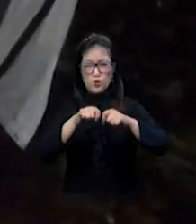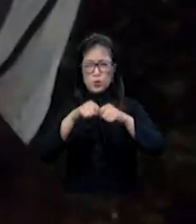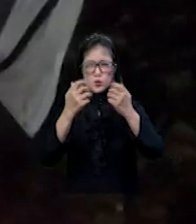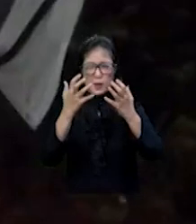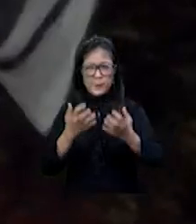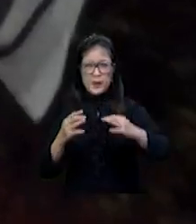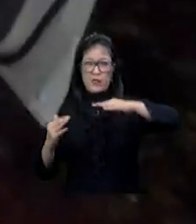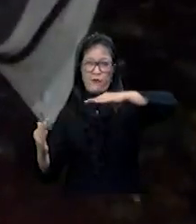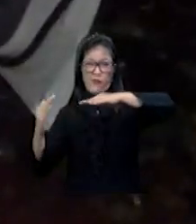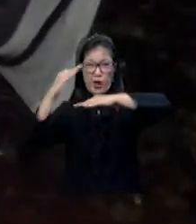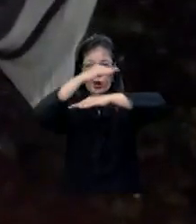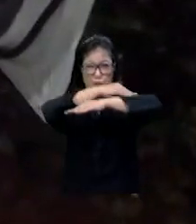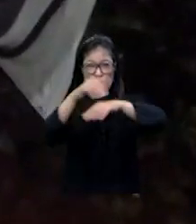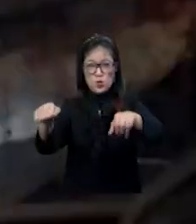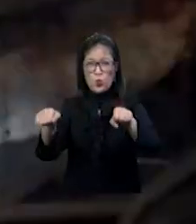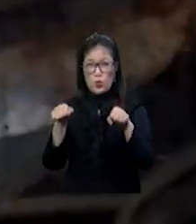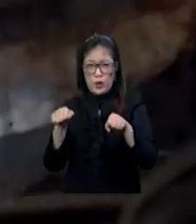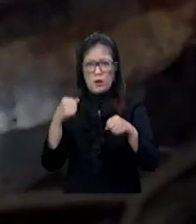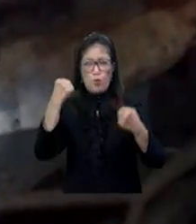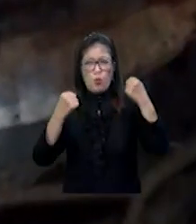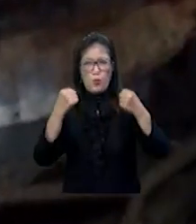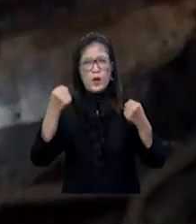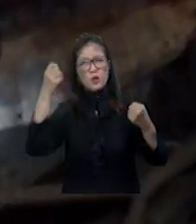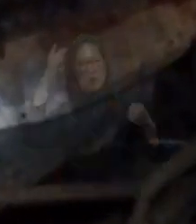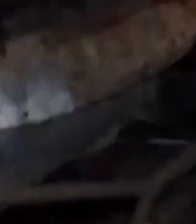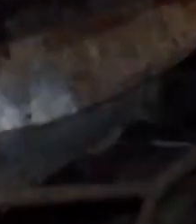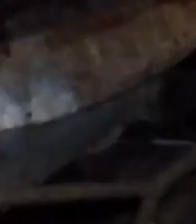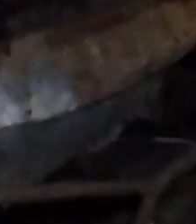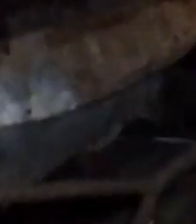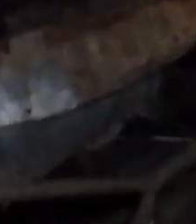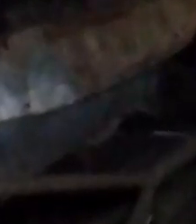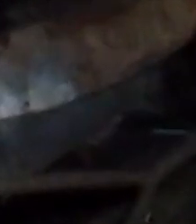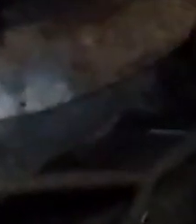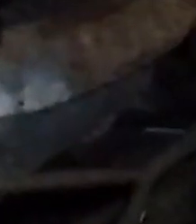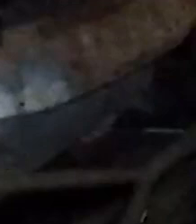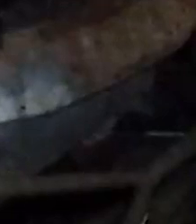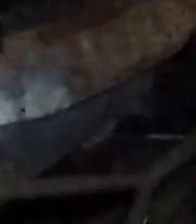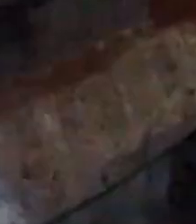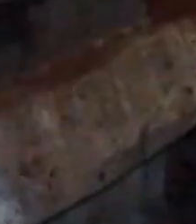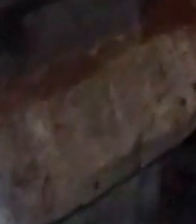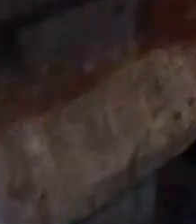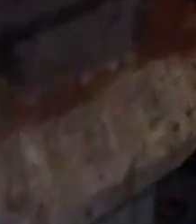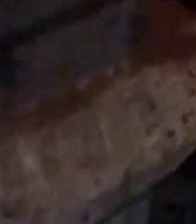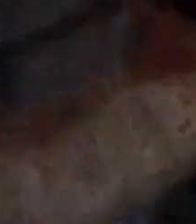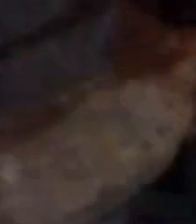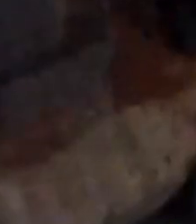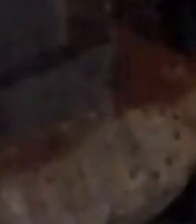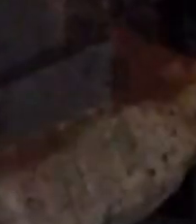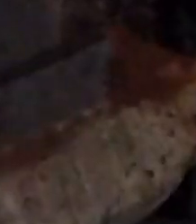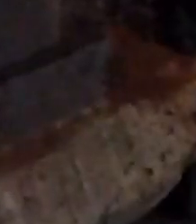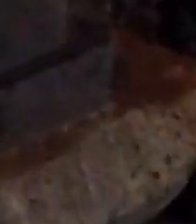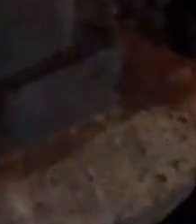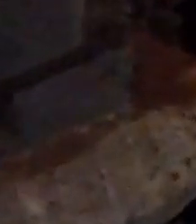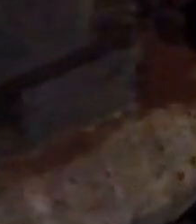terjun dari flyover UI mobil dikemudikan seorang pemuda dan satu penumpang ini melaju zigzag dari arah Margonda menuju